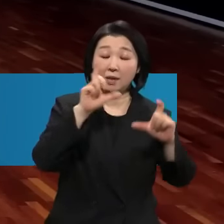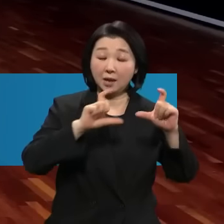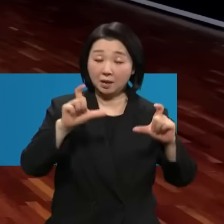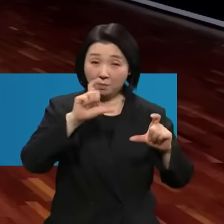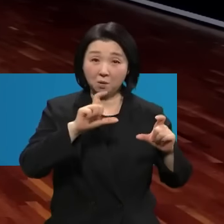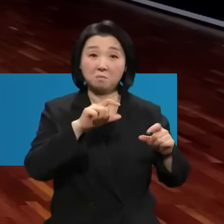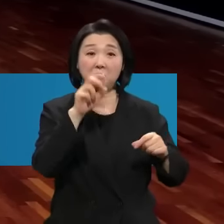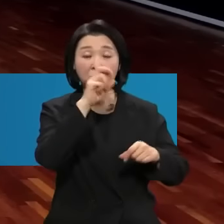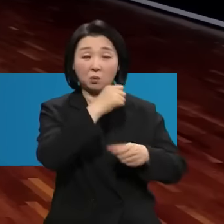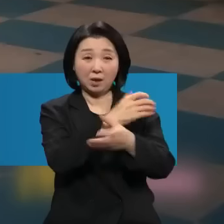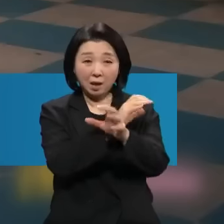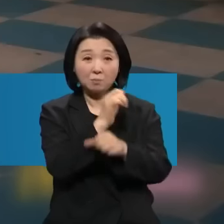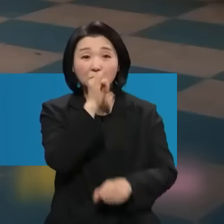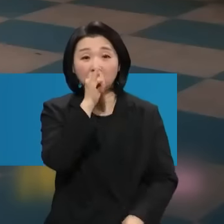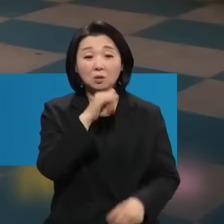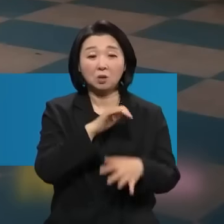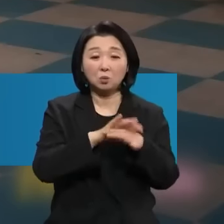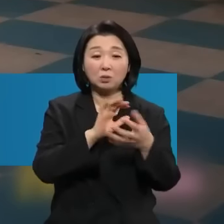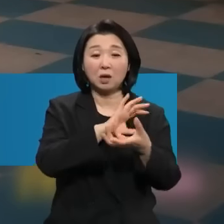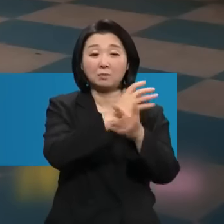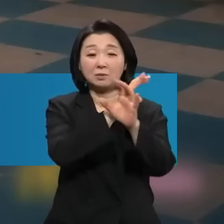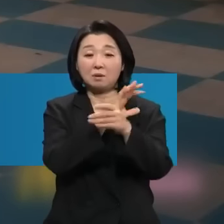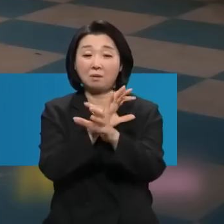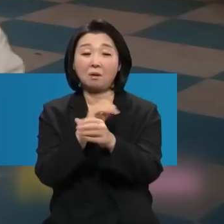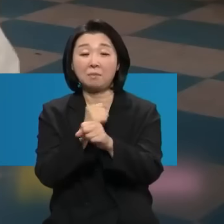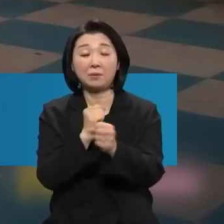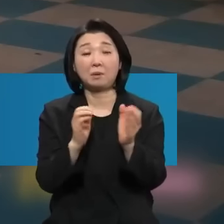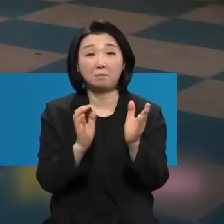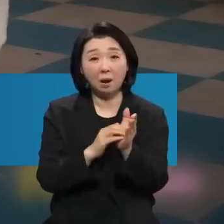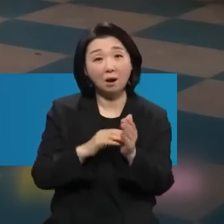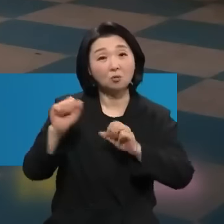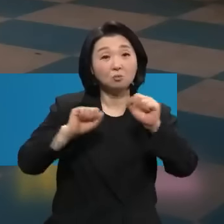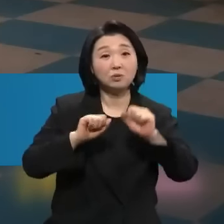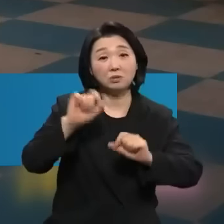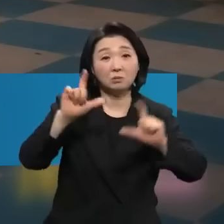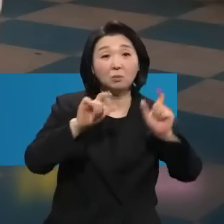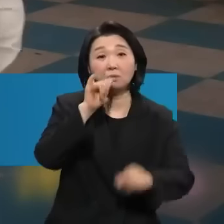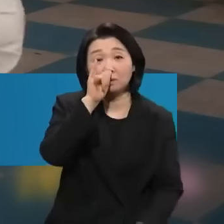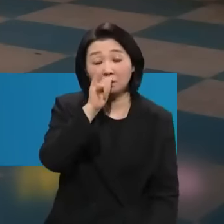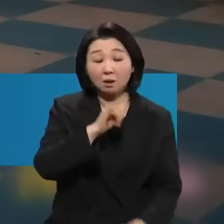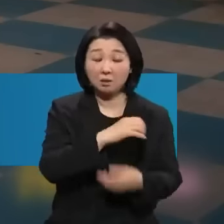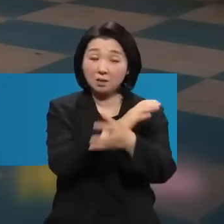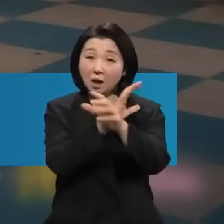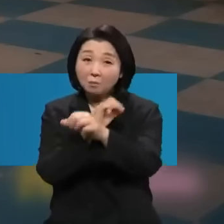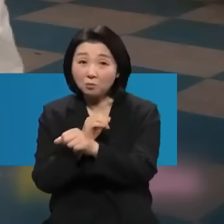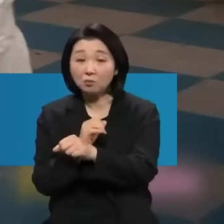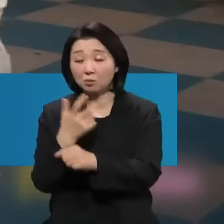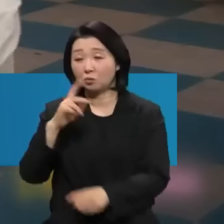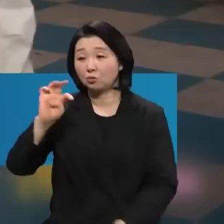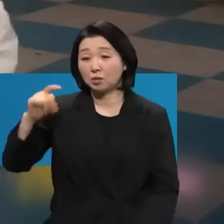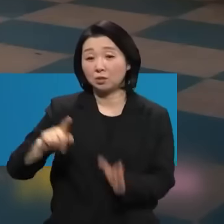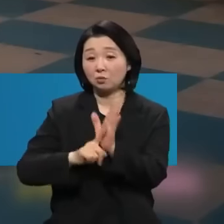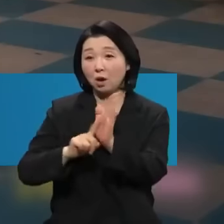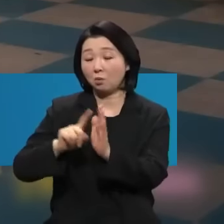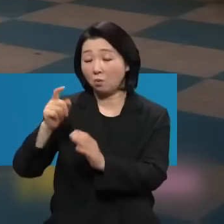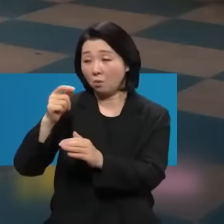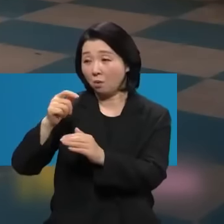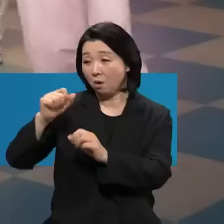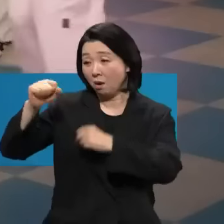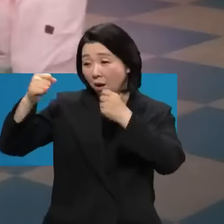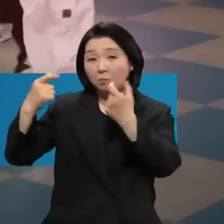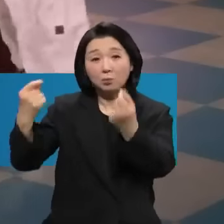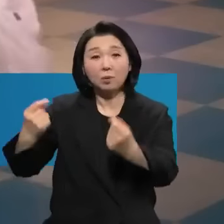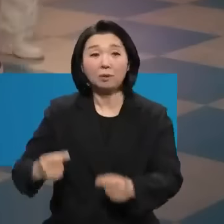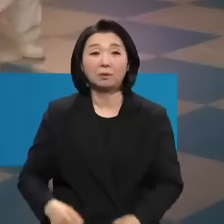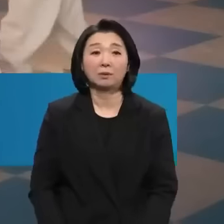수록곡 안무입니다. 손을 나비처럼 만들어 움직이는 동작인데 이 안무가 뉴진스의 광고 안무와 비슷하다는